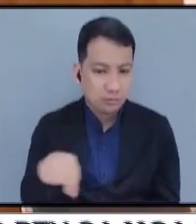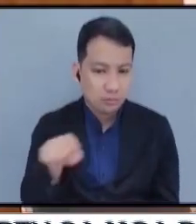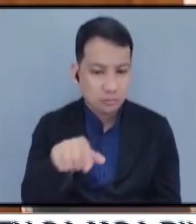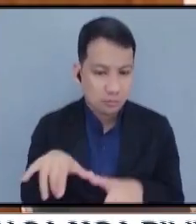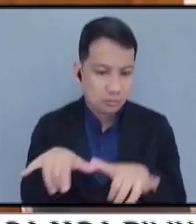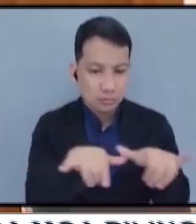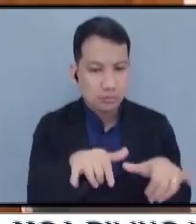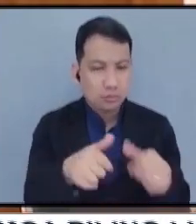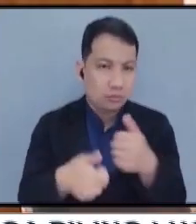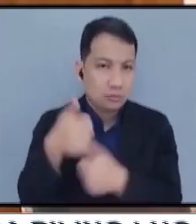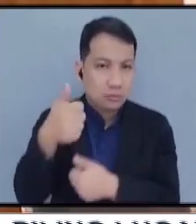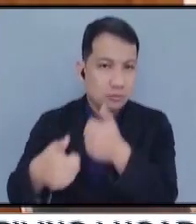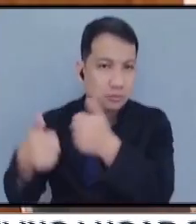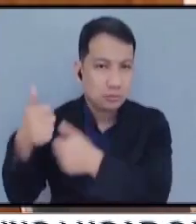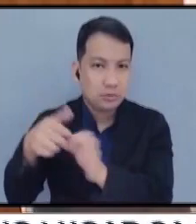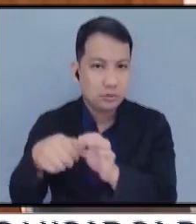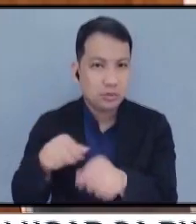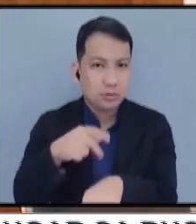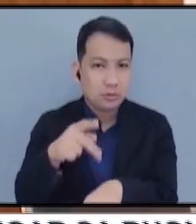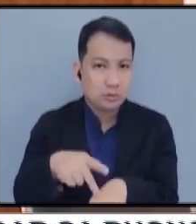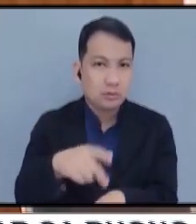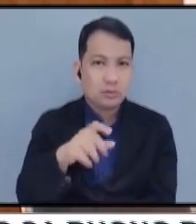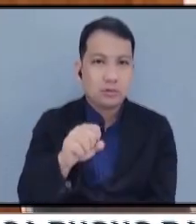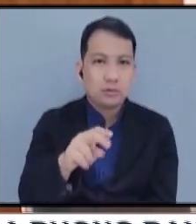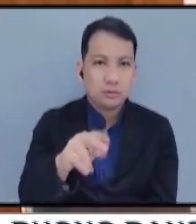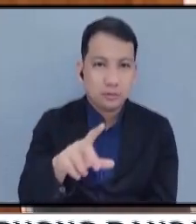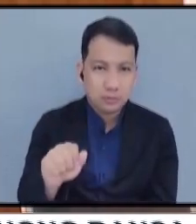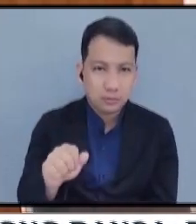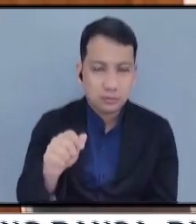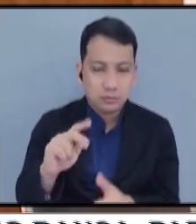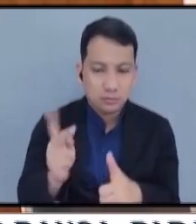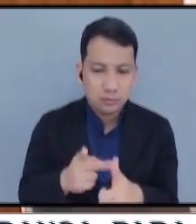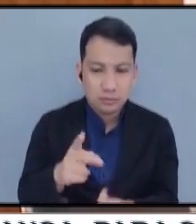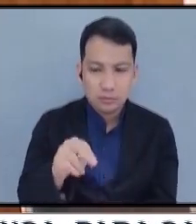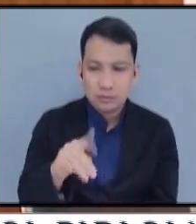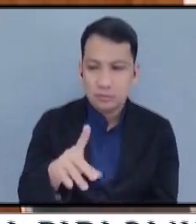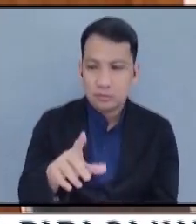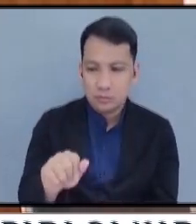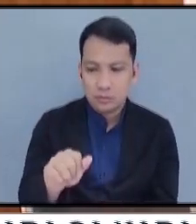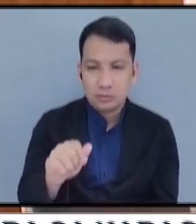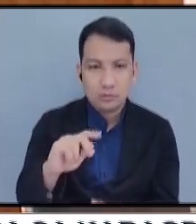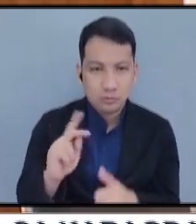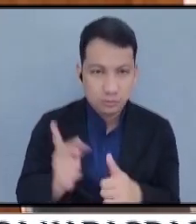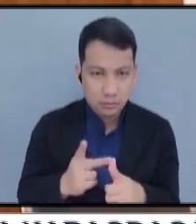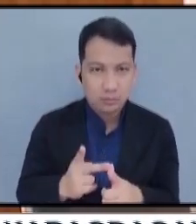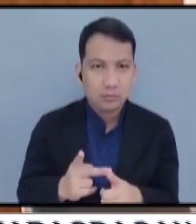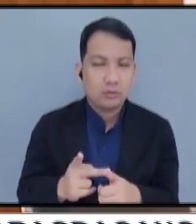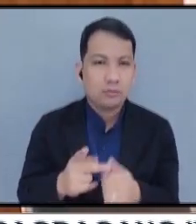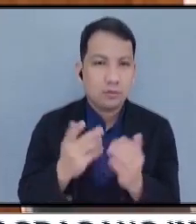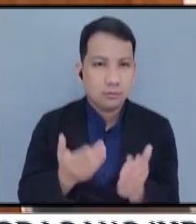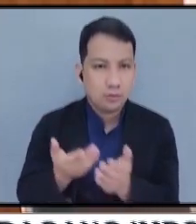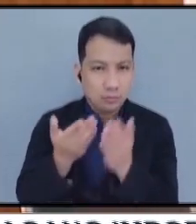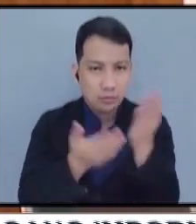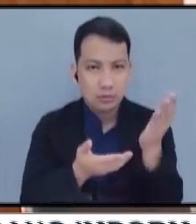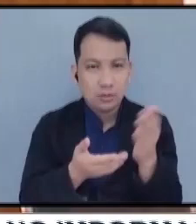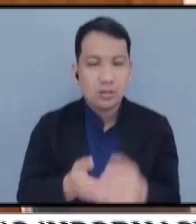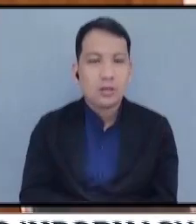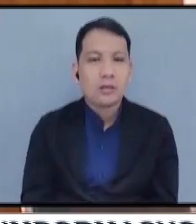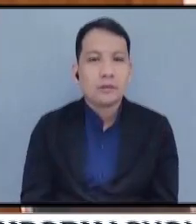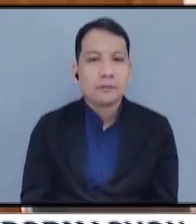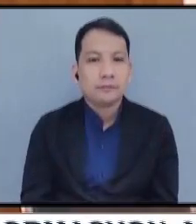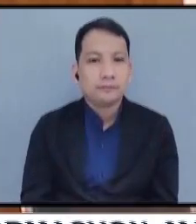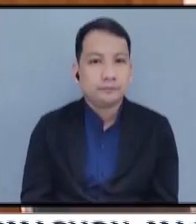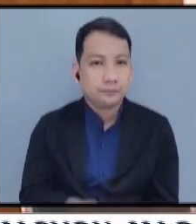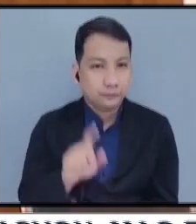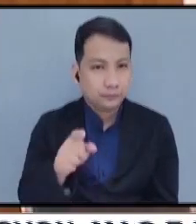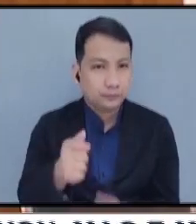house, yung SONA priorities, yung LEDAC priorities, ito po ay mga proposal na ipinasaho ng